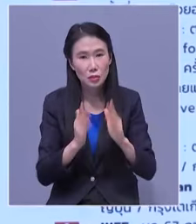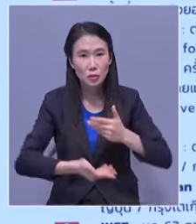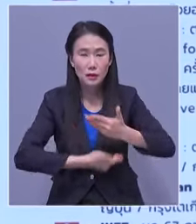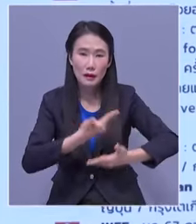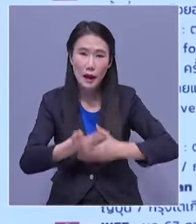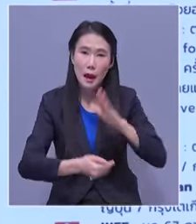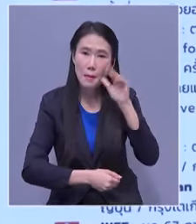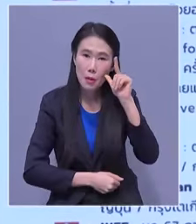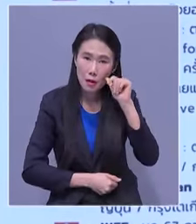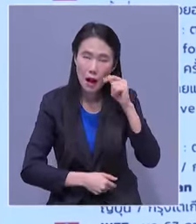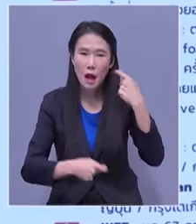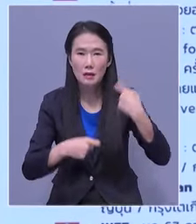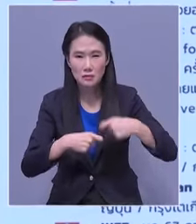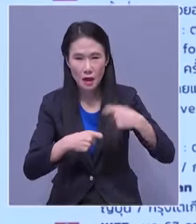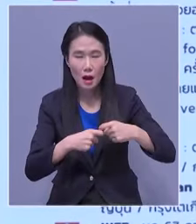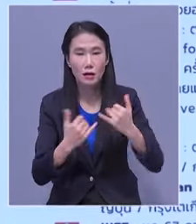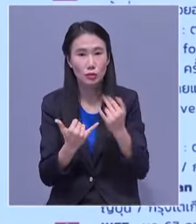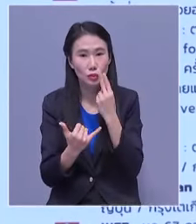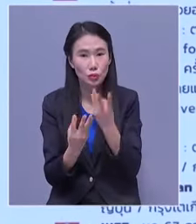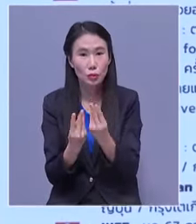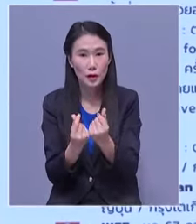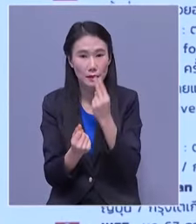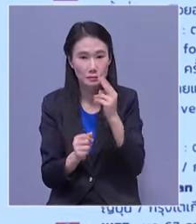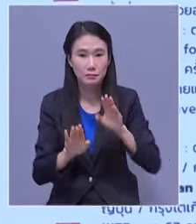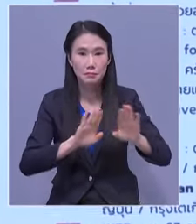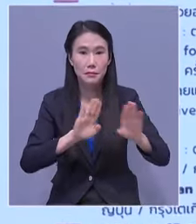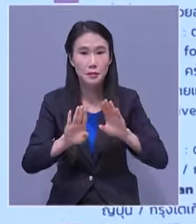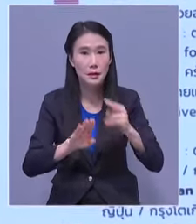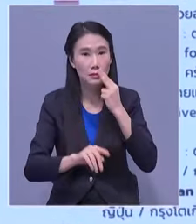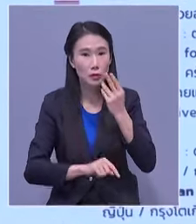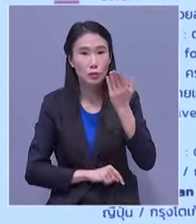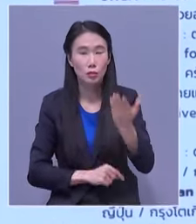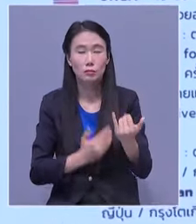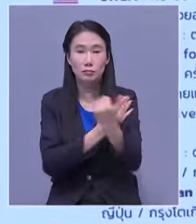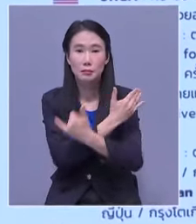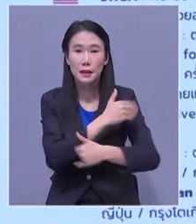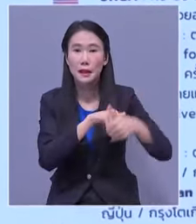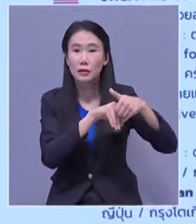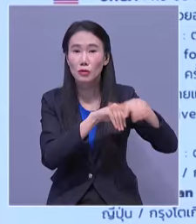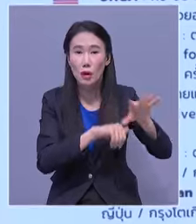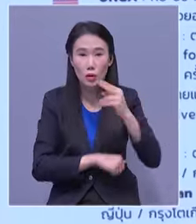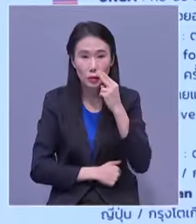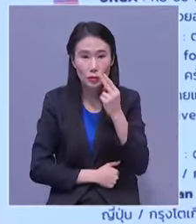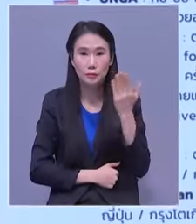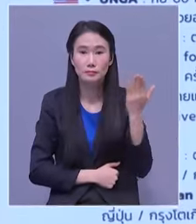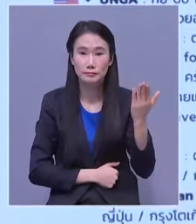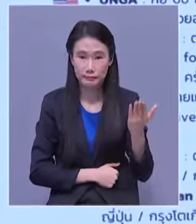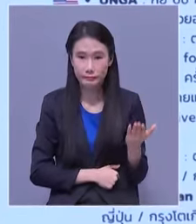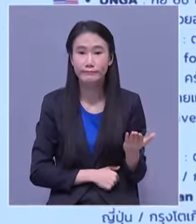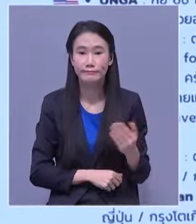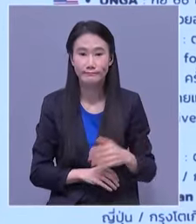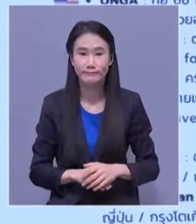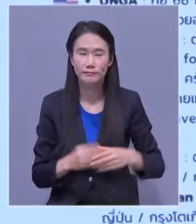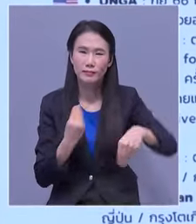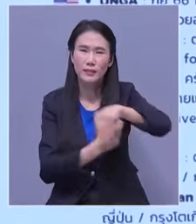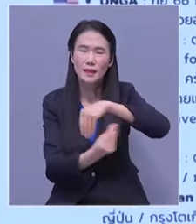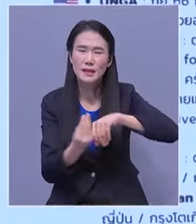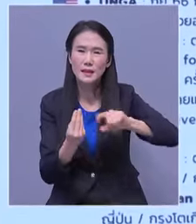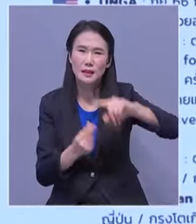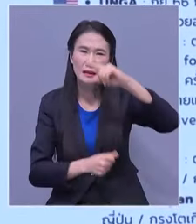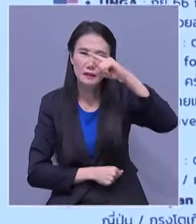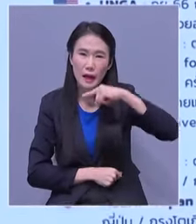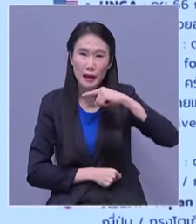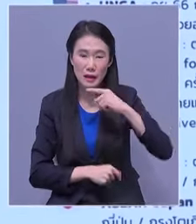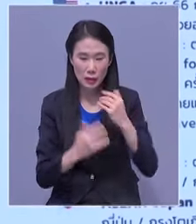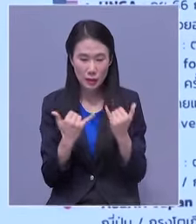องกำลับาคดูต้เลขหลายตัวดูตัเลขของการขนานี้ เสรษฐกิของเราน่